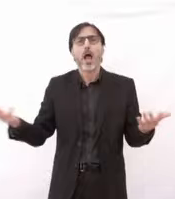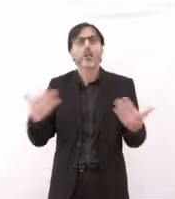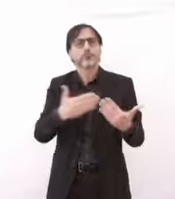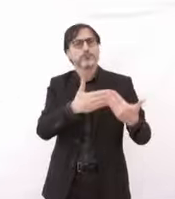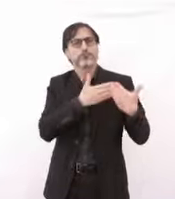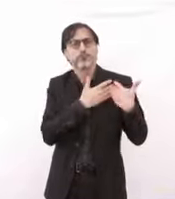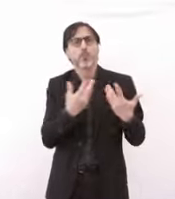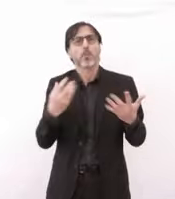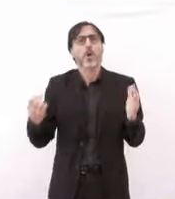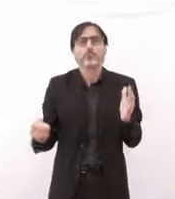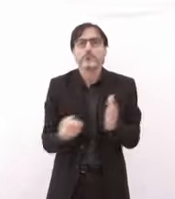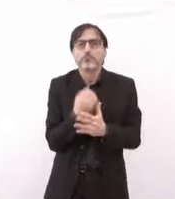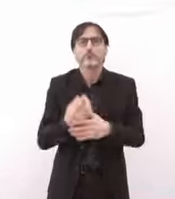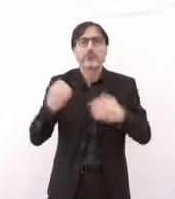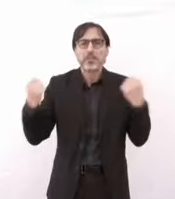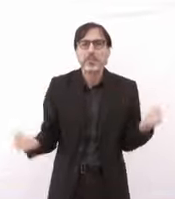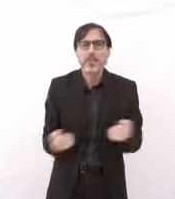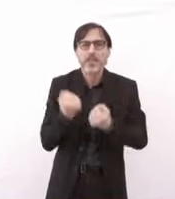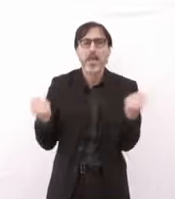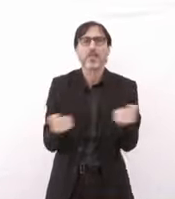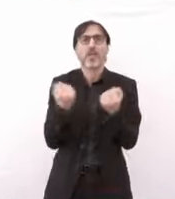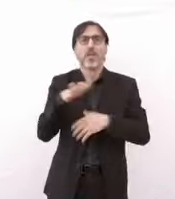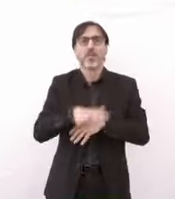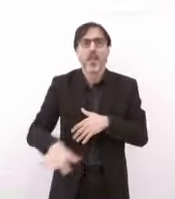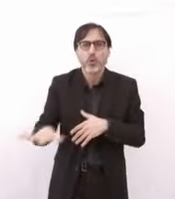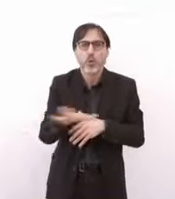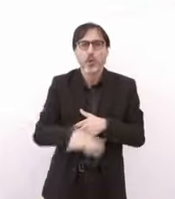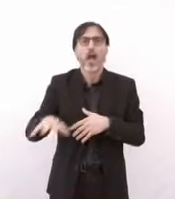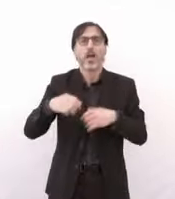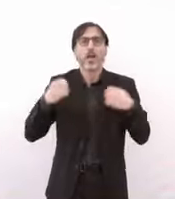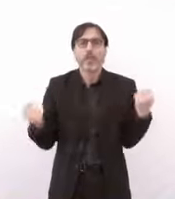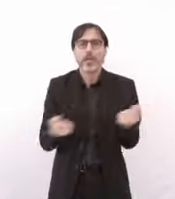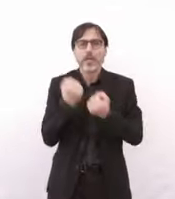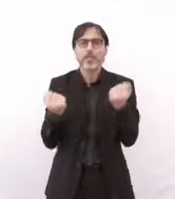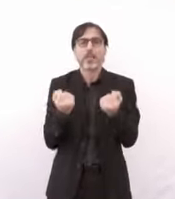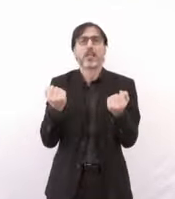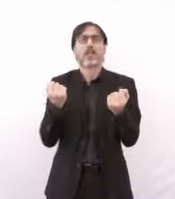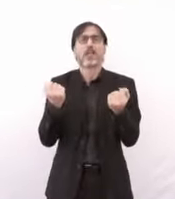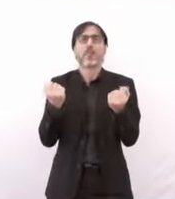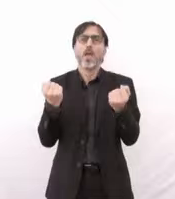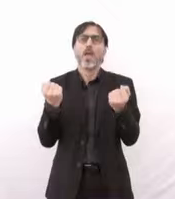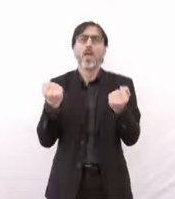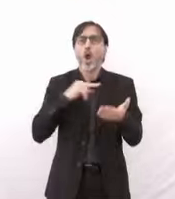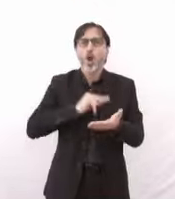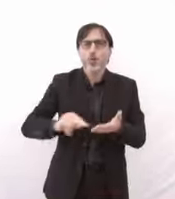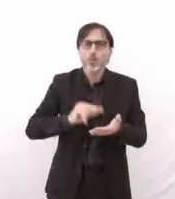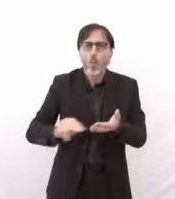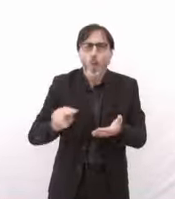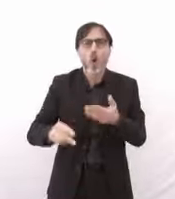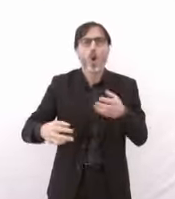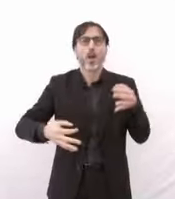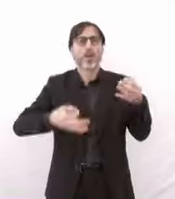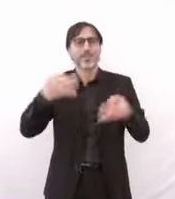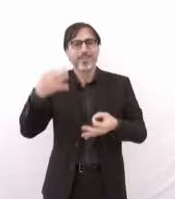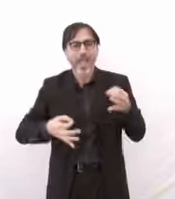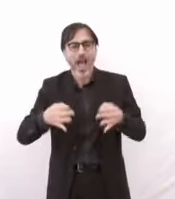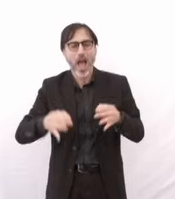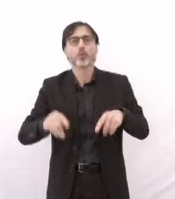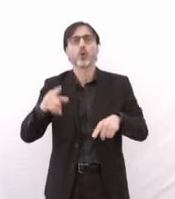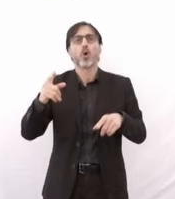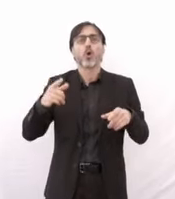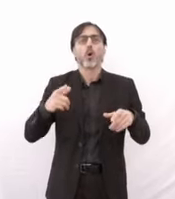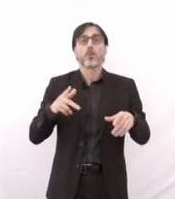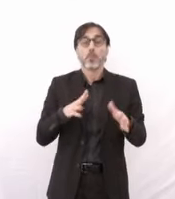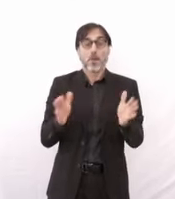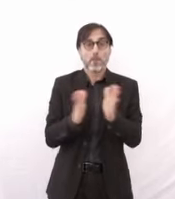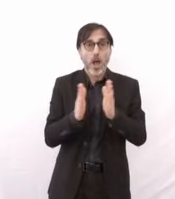della realizzazione di iniziative territoriali, di iniziative all'interno delle scuole, teatri, parrocchie, fabbriche, luoghi